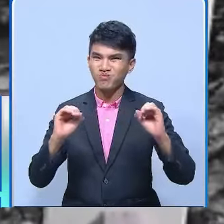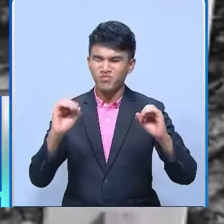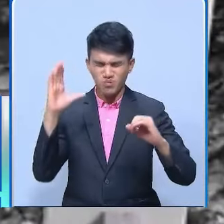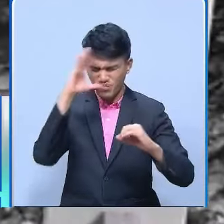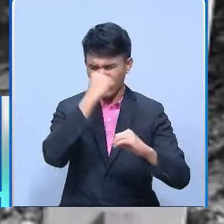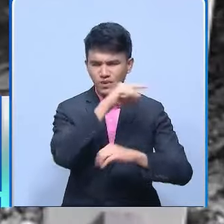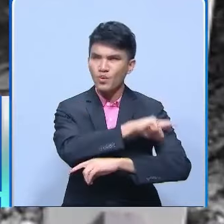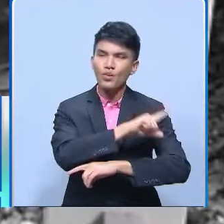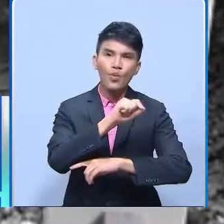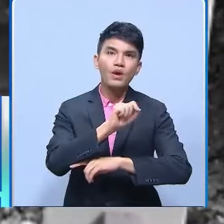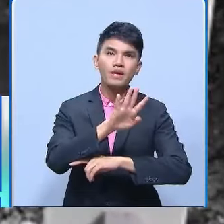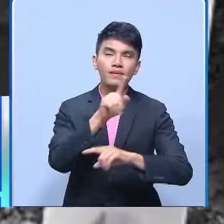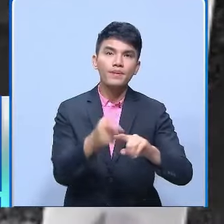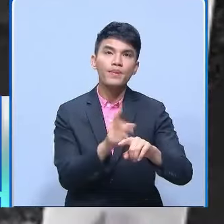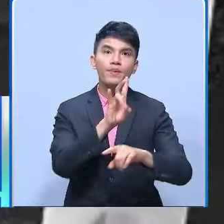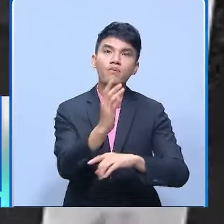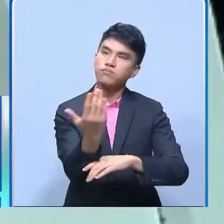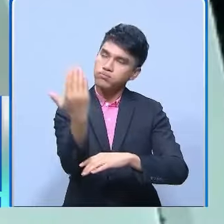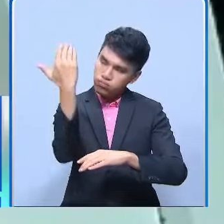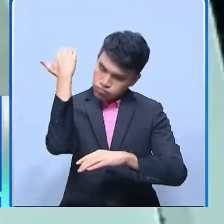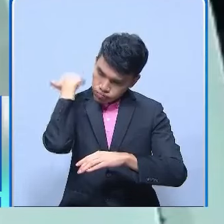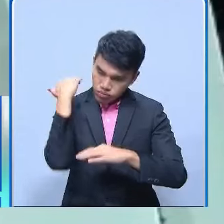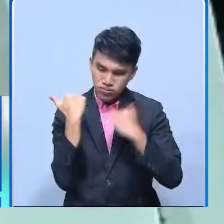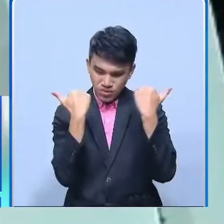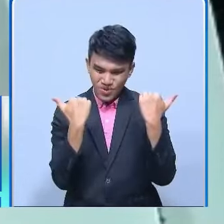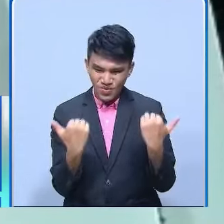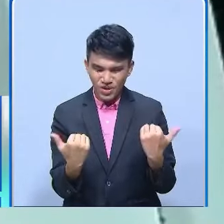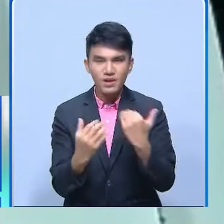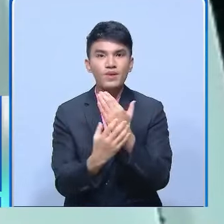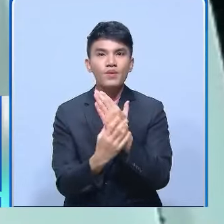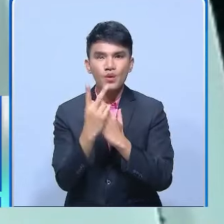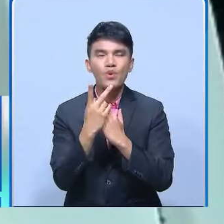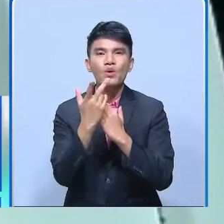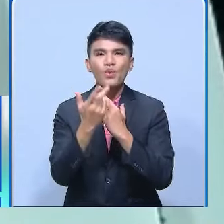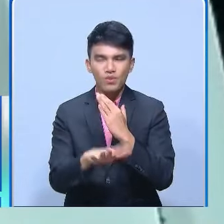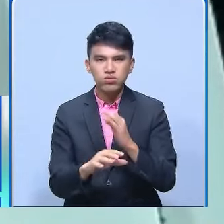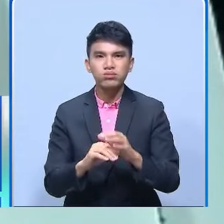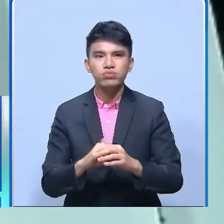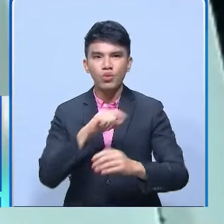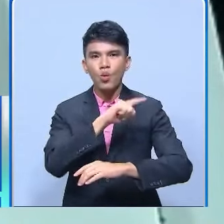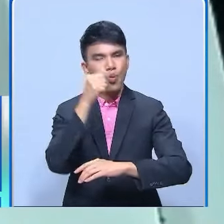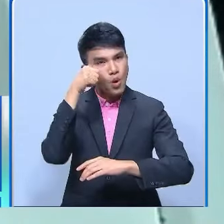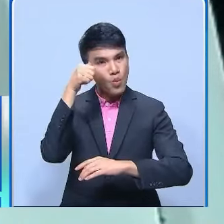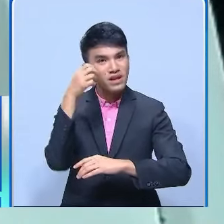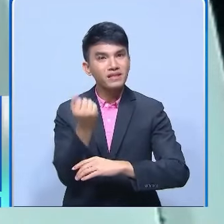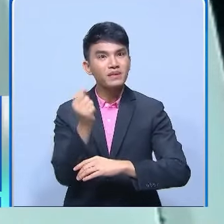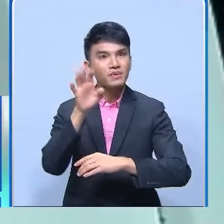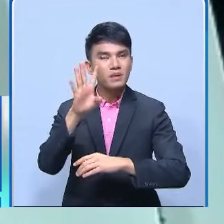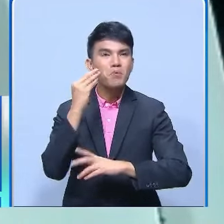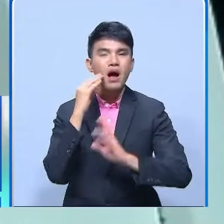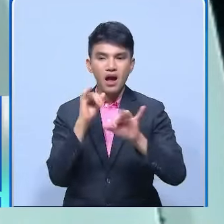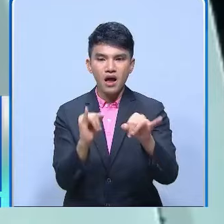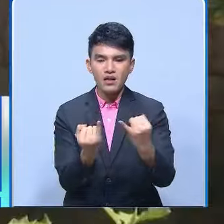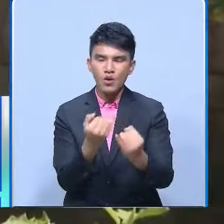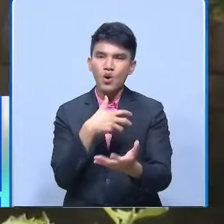กรกฎาคมที่ผ่านมาค่ะทีนี้จนถึงวันนี้นี่ก็สัก 2อาทิตย์ได้แล้วนะอืม 14วันแล้วนะเจ้าของบ้านบอกว่า